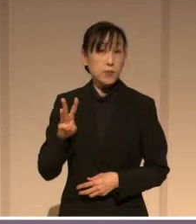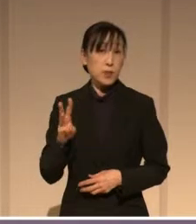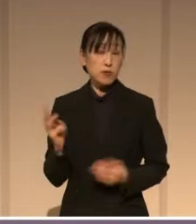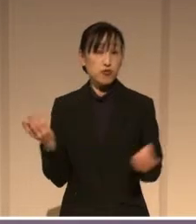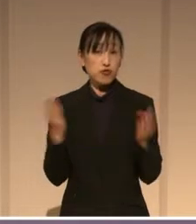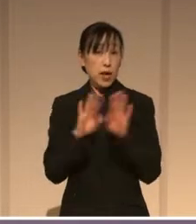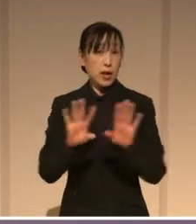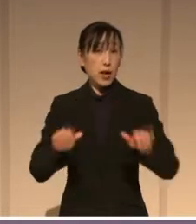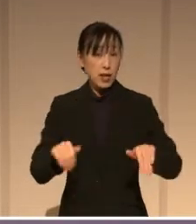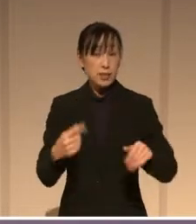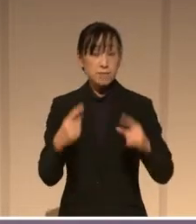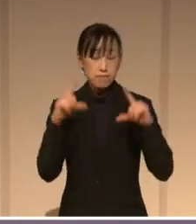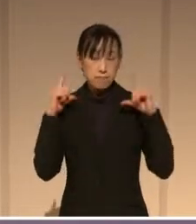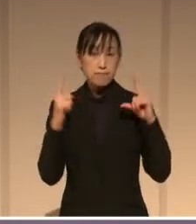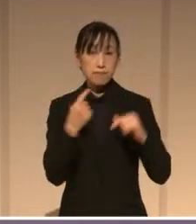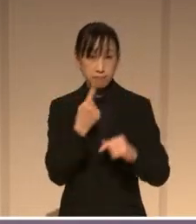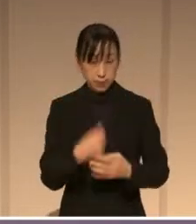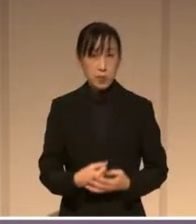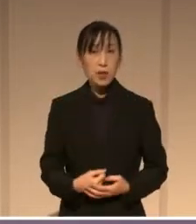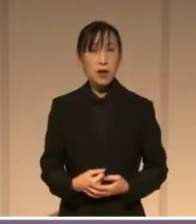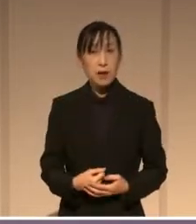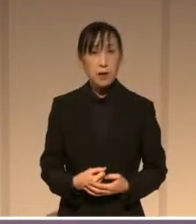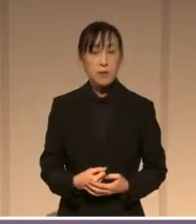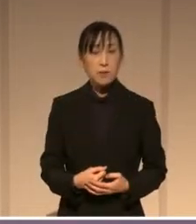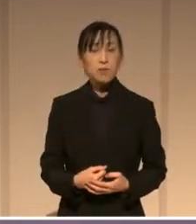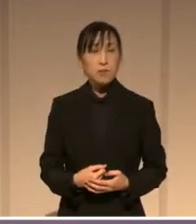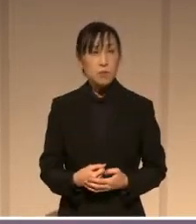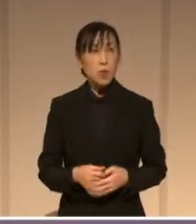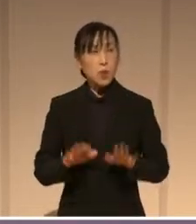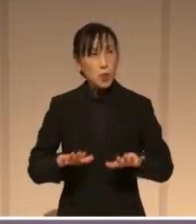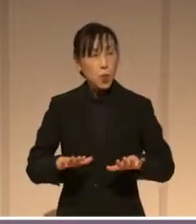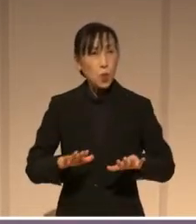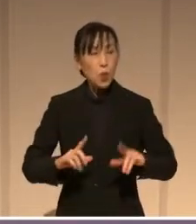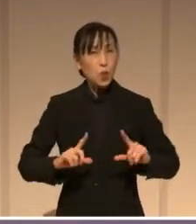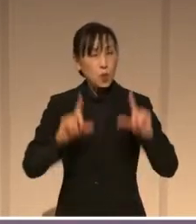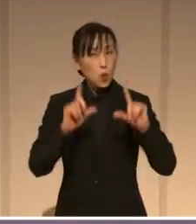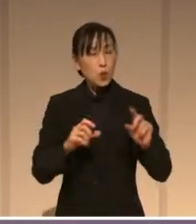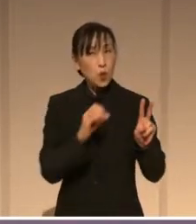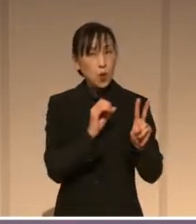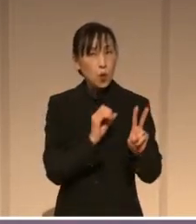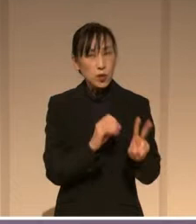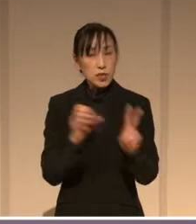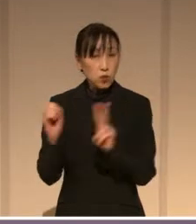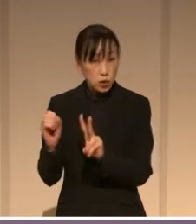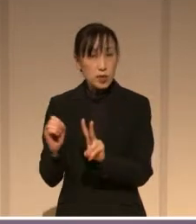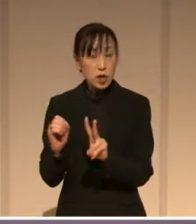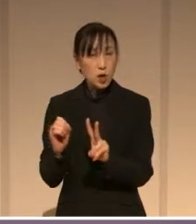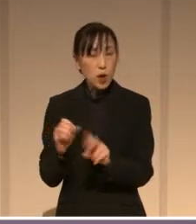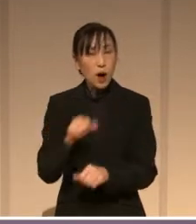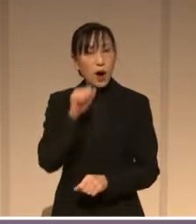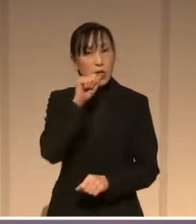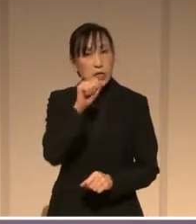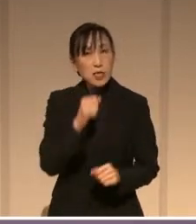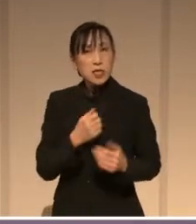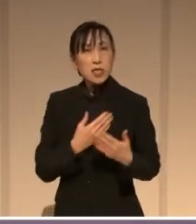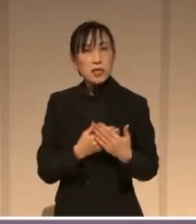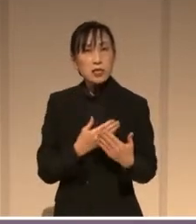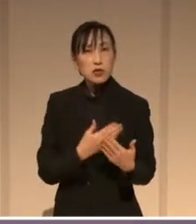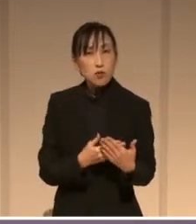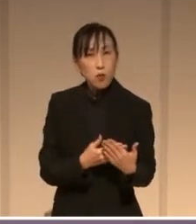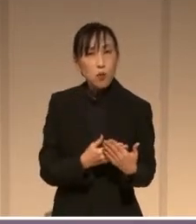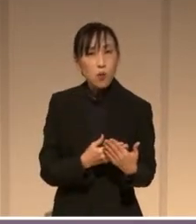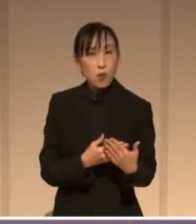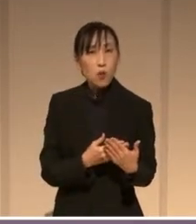緊張でしたけど東京バルーンピック付高いい緊張集中するための緊張みたいな